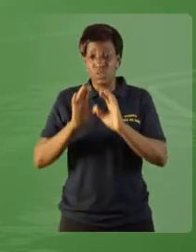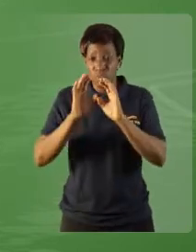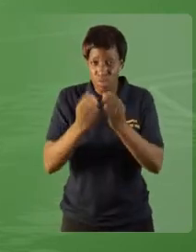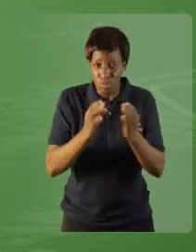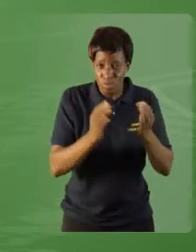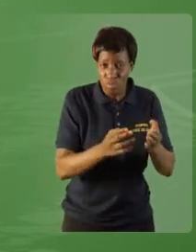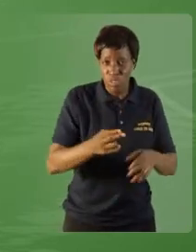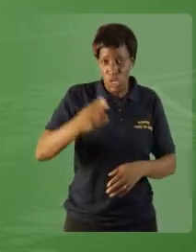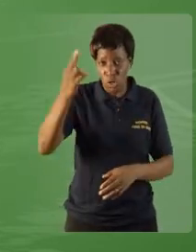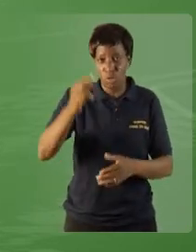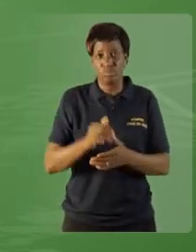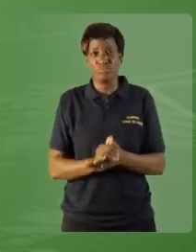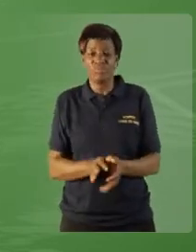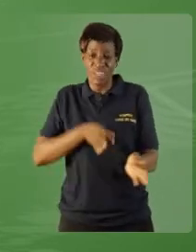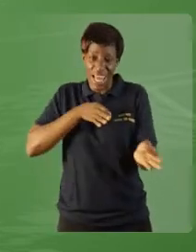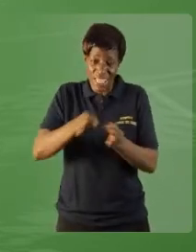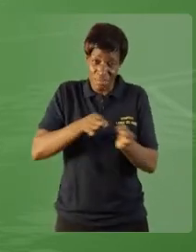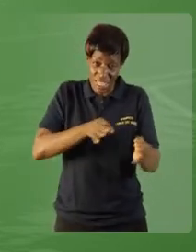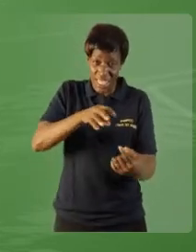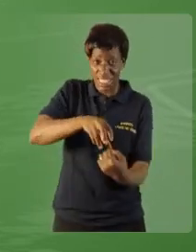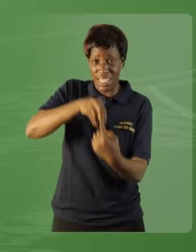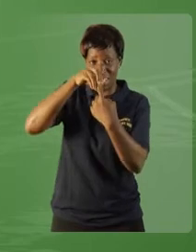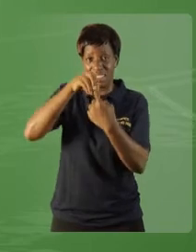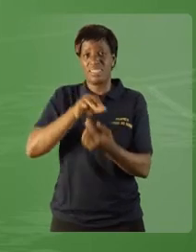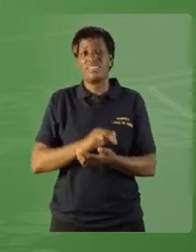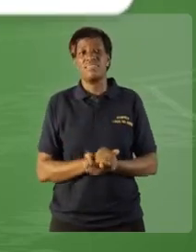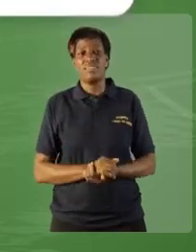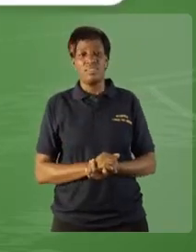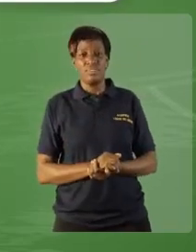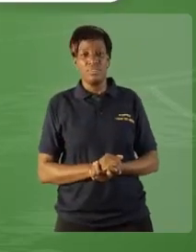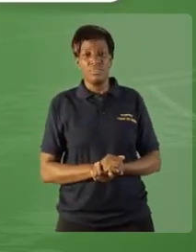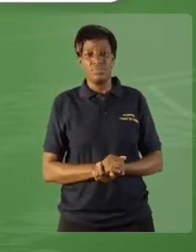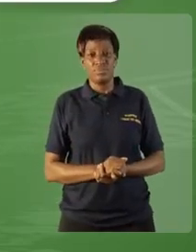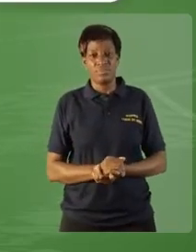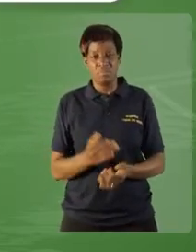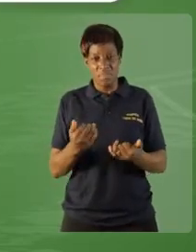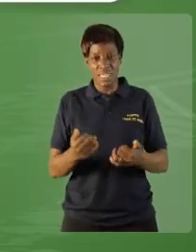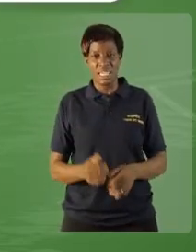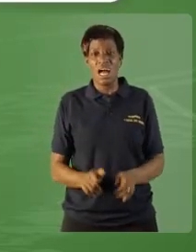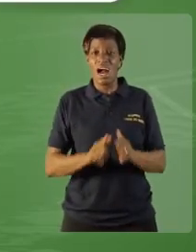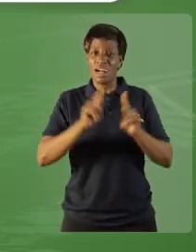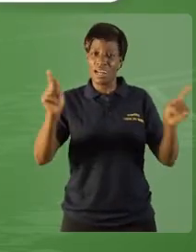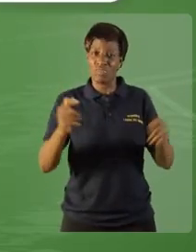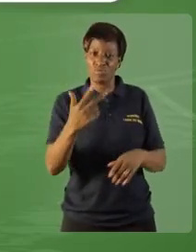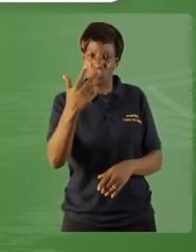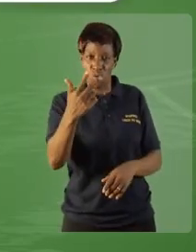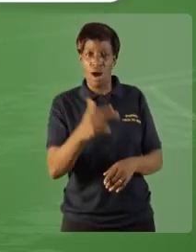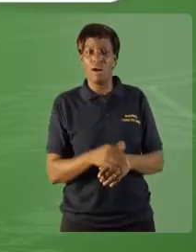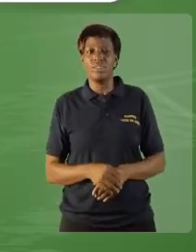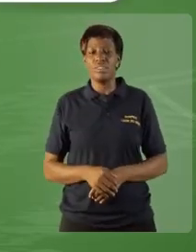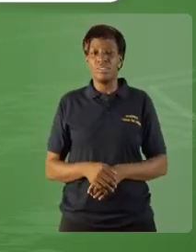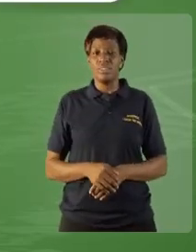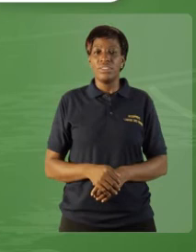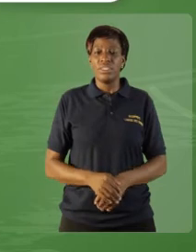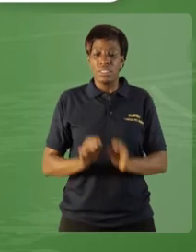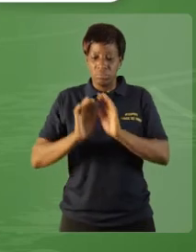Nous allons décrire ses caractéristiques. Nous marquons alors grand 3, le